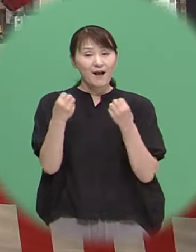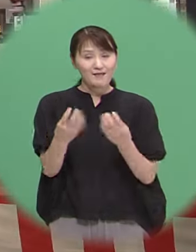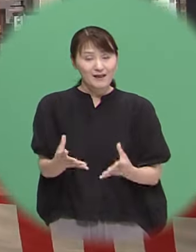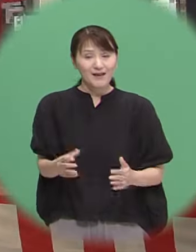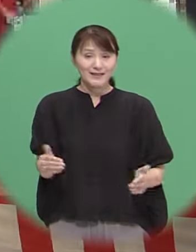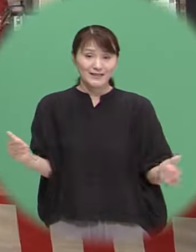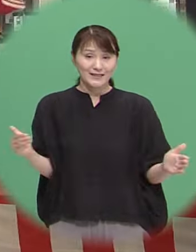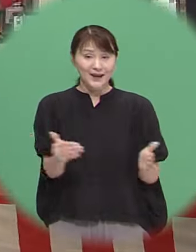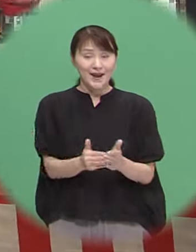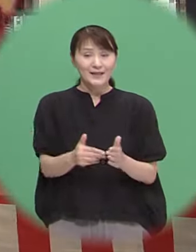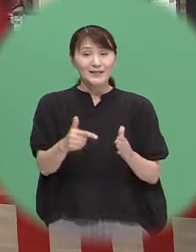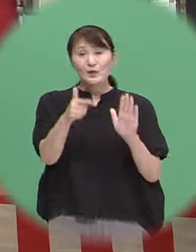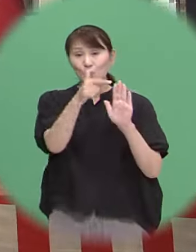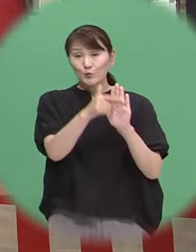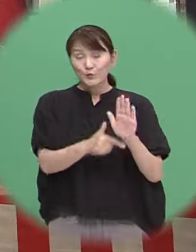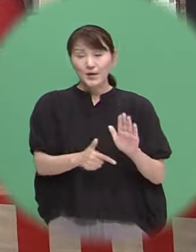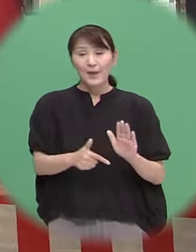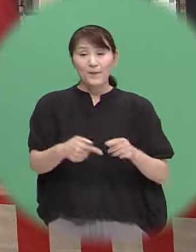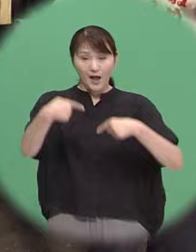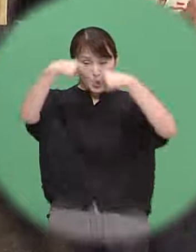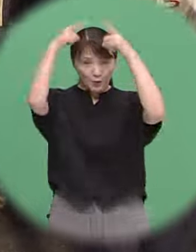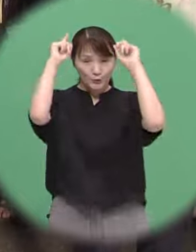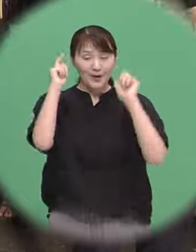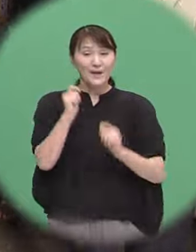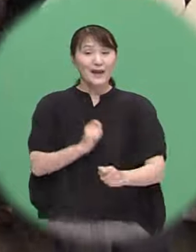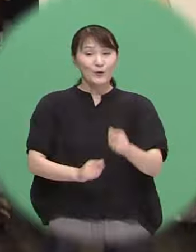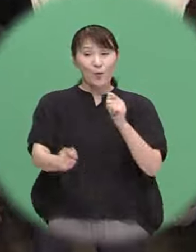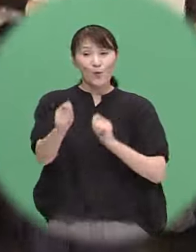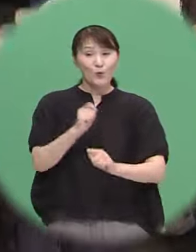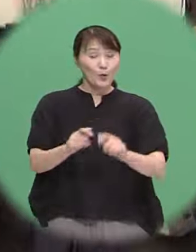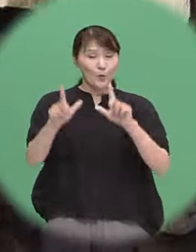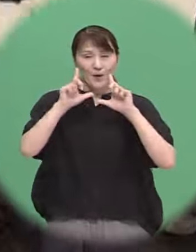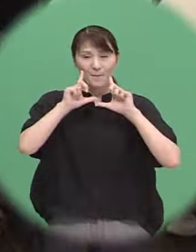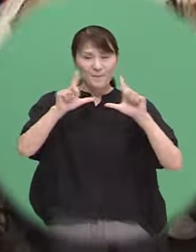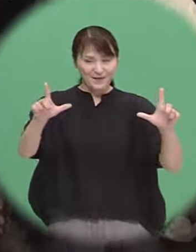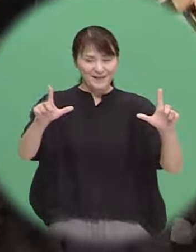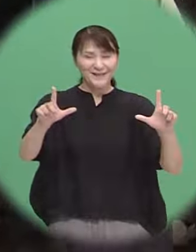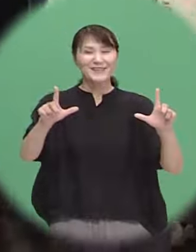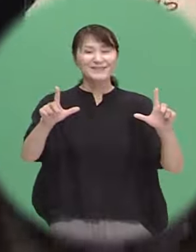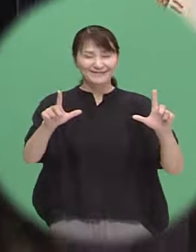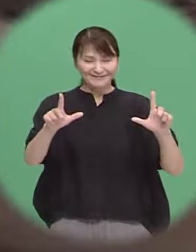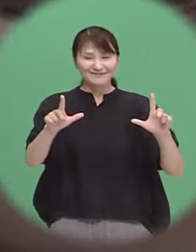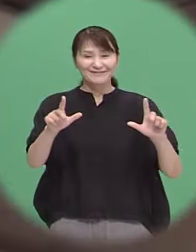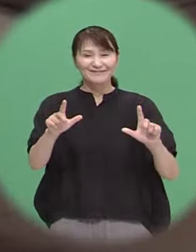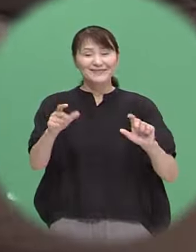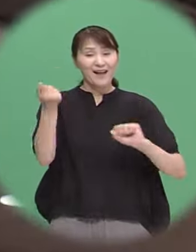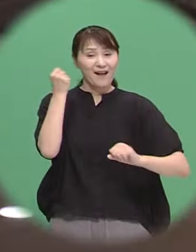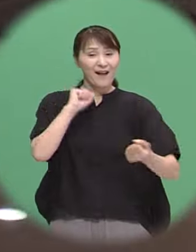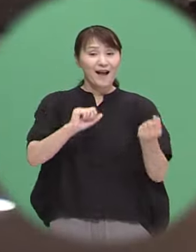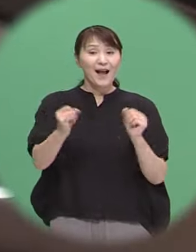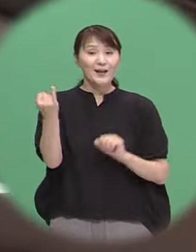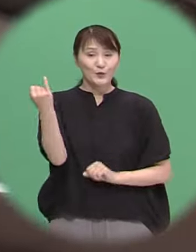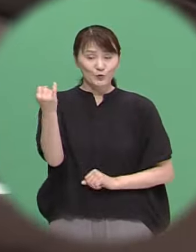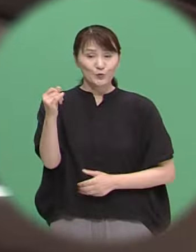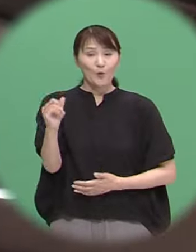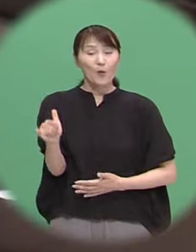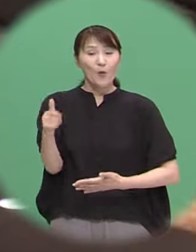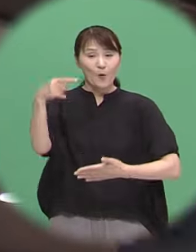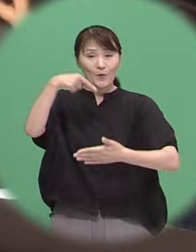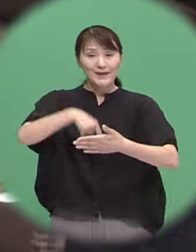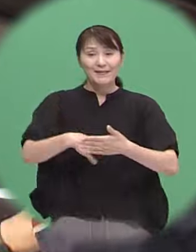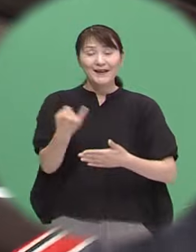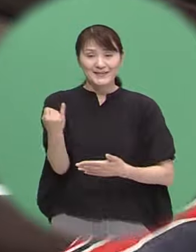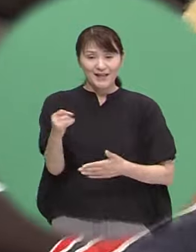新しいエンディングテーマ、うねめどんどこがフィナーレを飾り、俳優の柳井夢菜さんら